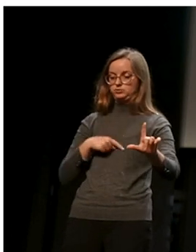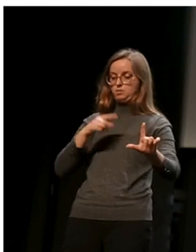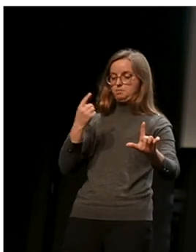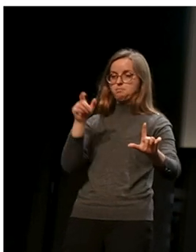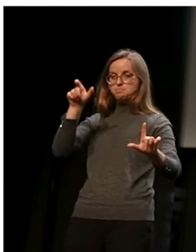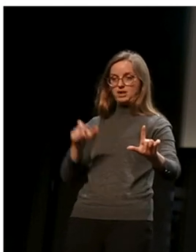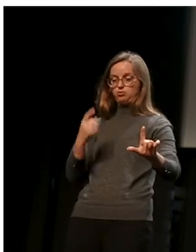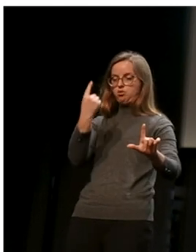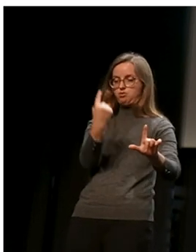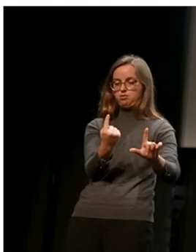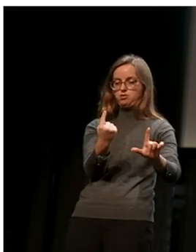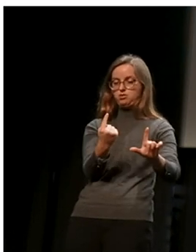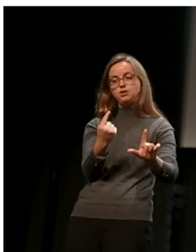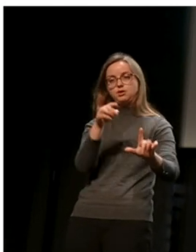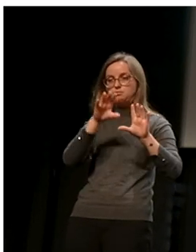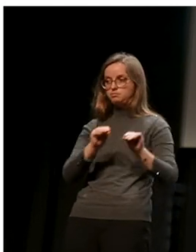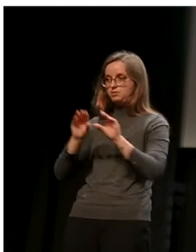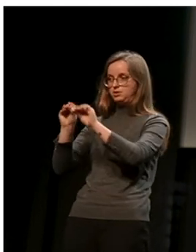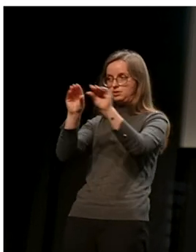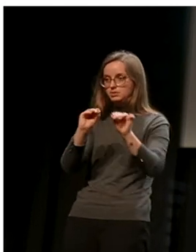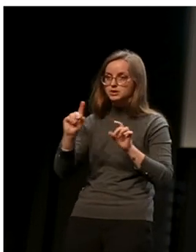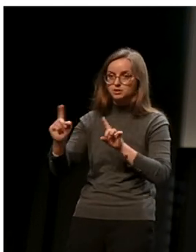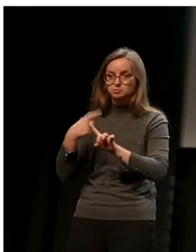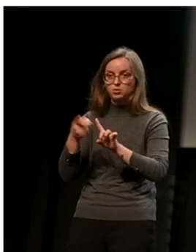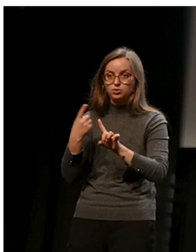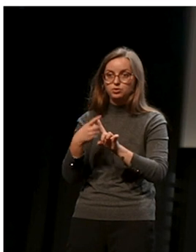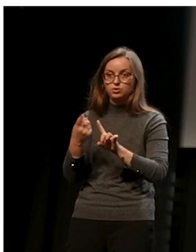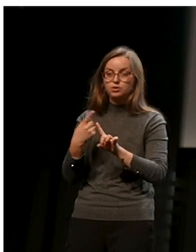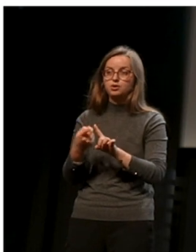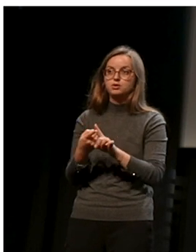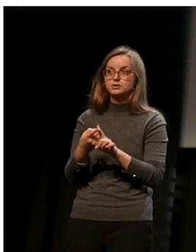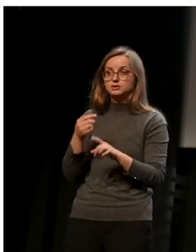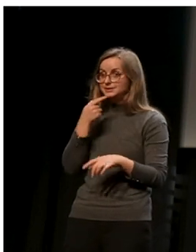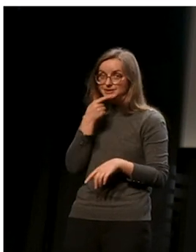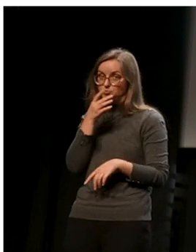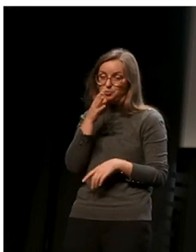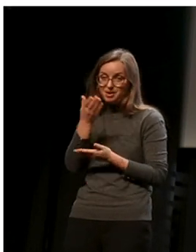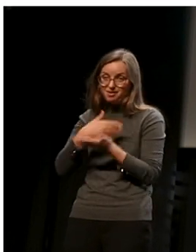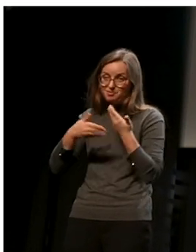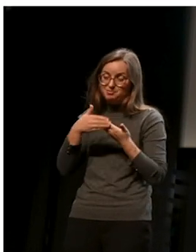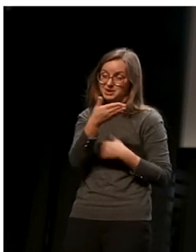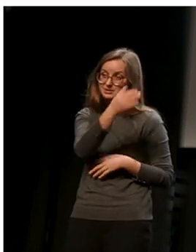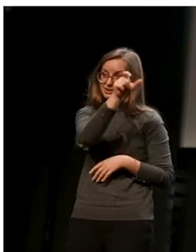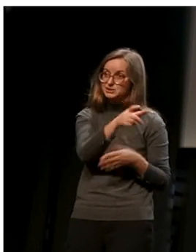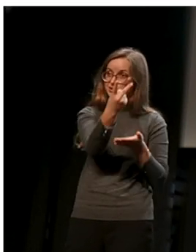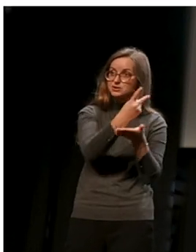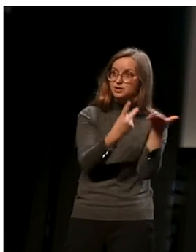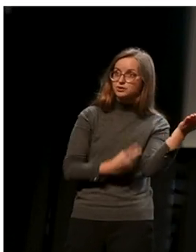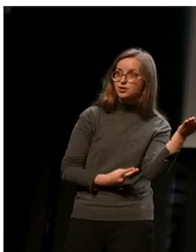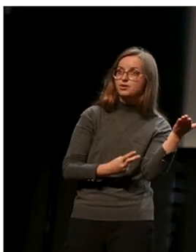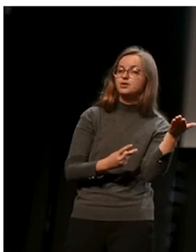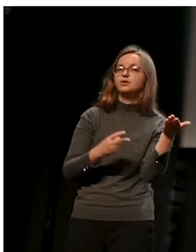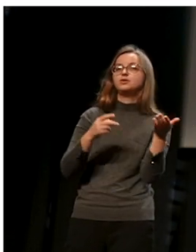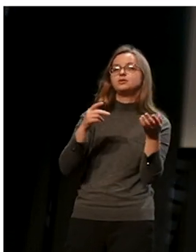Maud. Tu ne peux pas le faire, en fait. Il y a vraiment une compétence, et là, c'est là que je rejoins Cédric, qui va